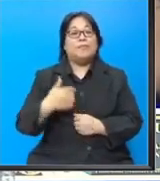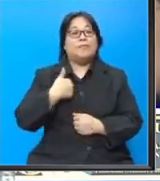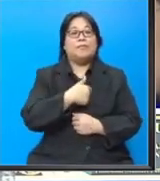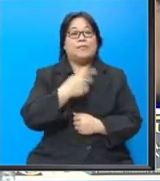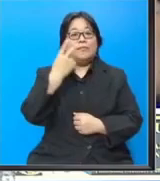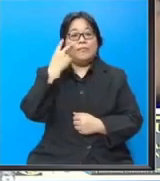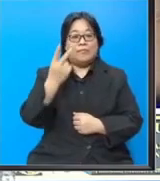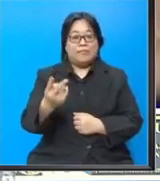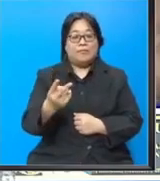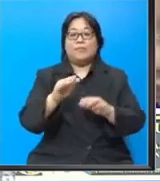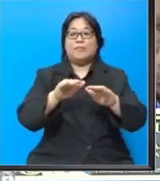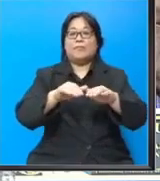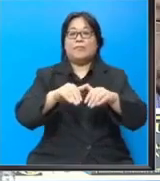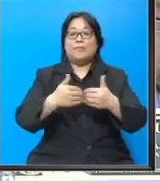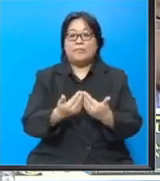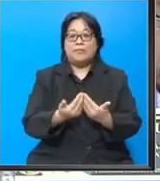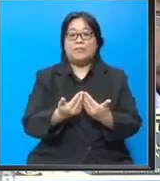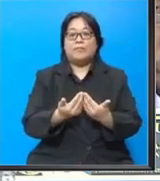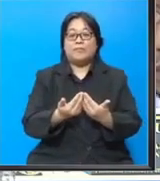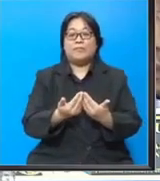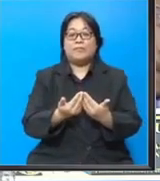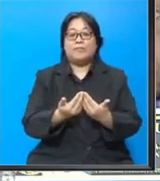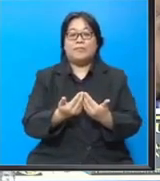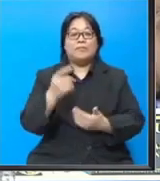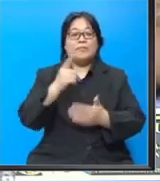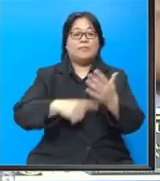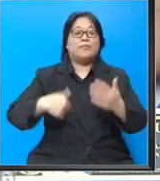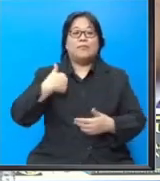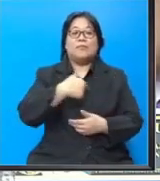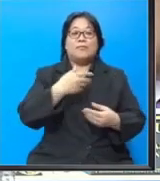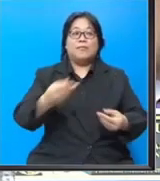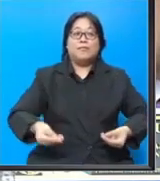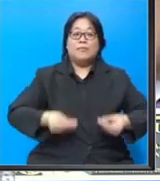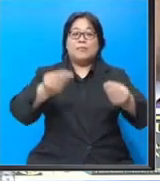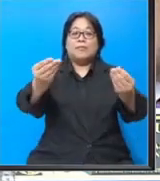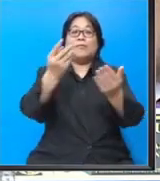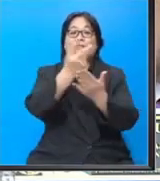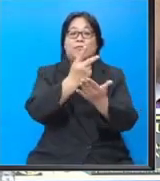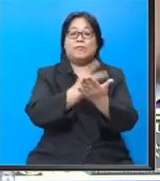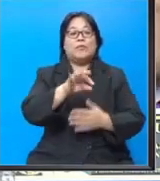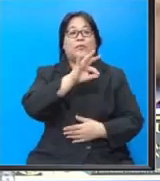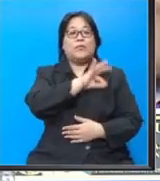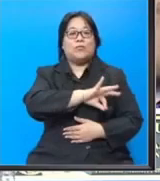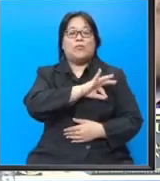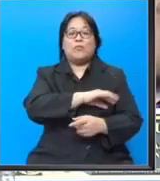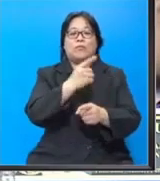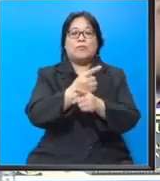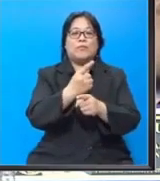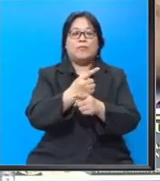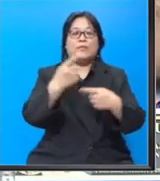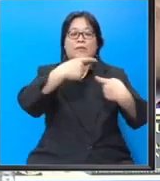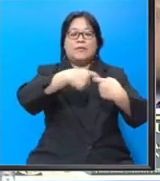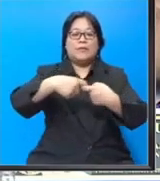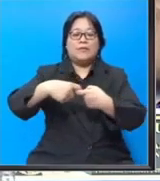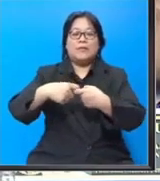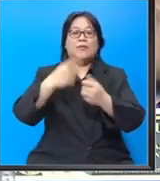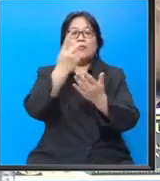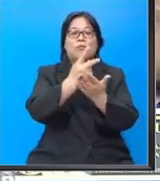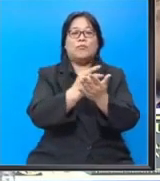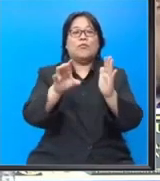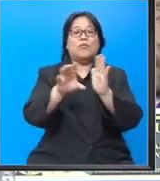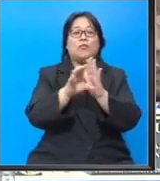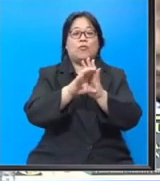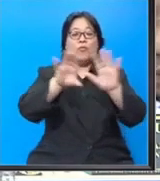lihat Bagaimana untuk kita apa yang kita beri kursus ini di manfaat yang betul itu temanya berkenaan dengan khusus